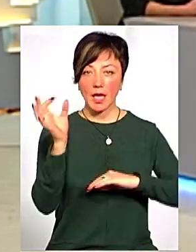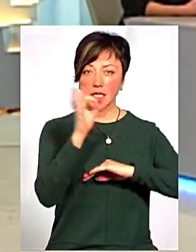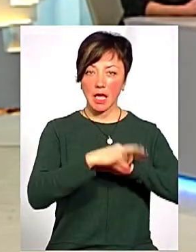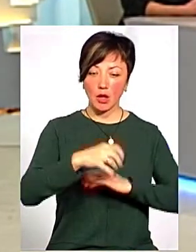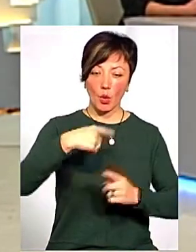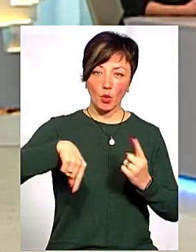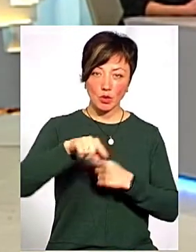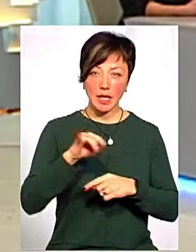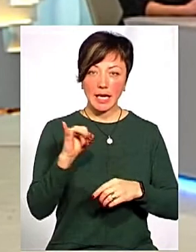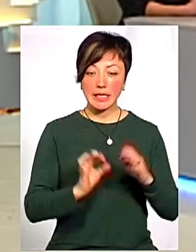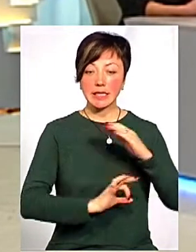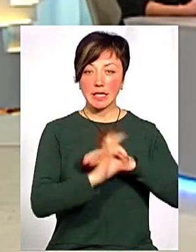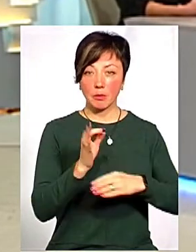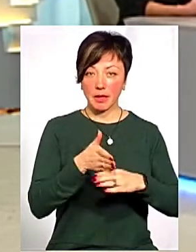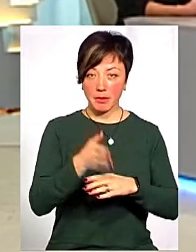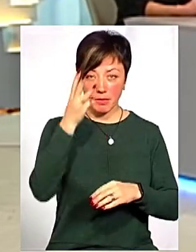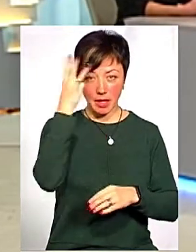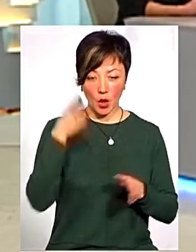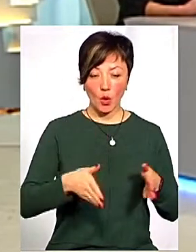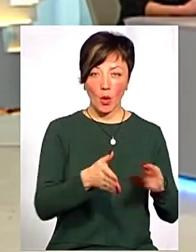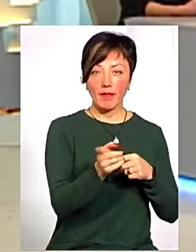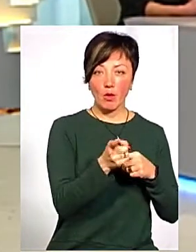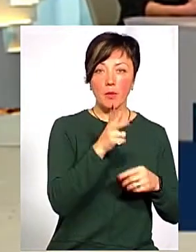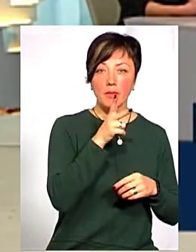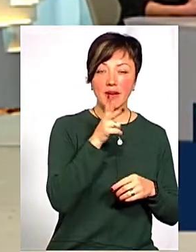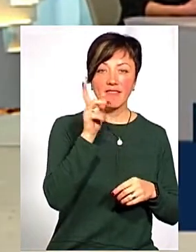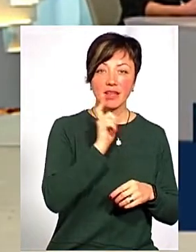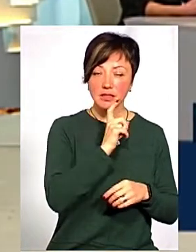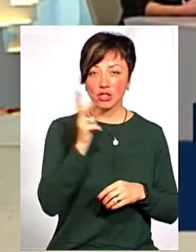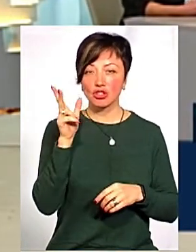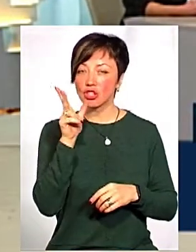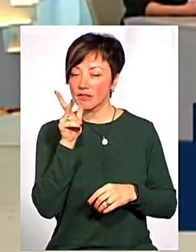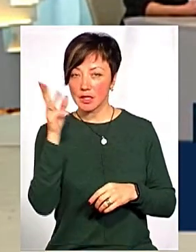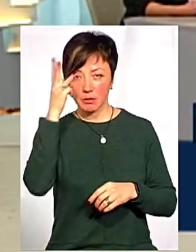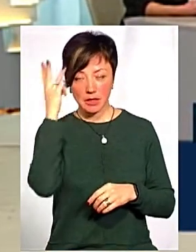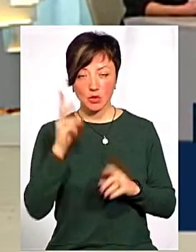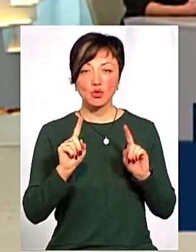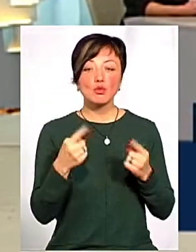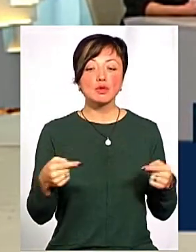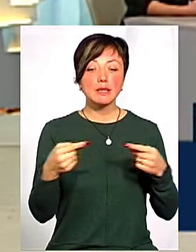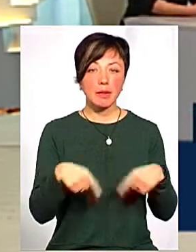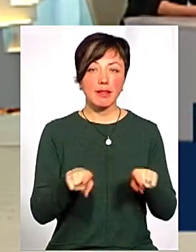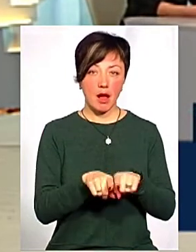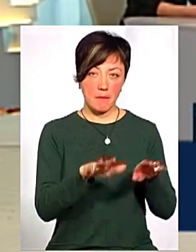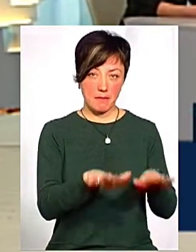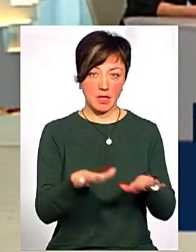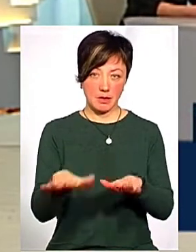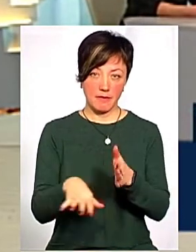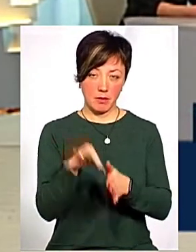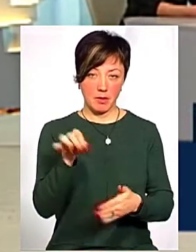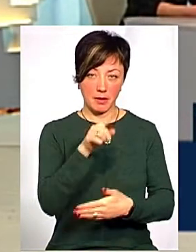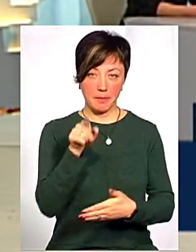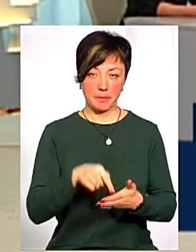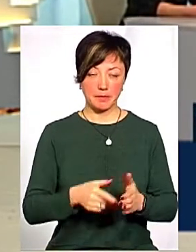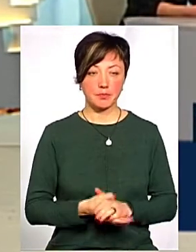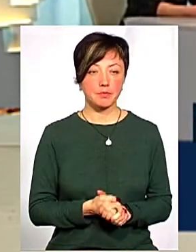та Східному під'їзді до Хмельницькому і автодороги Тернопіль-Вінниця, Чернівці-Хмельницькі. Пані Роксолано, чому саме такі локації? А дивіться,